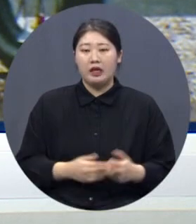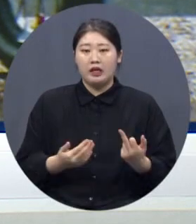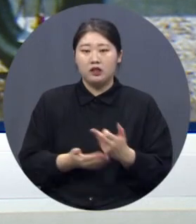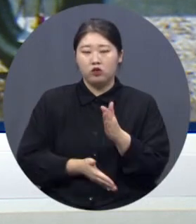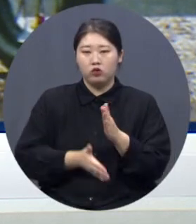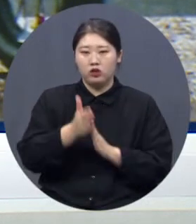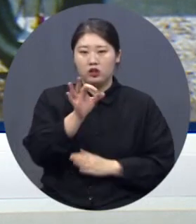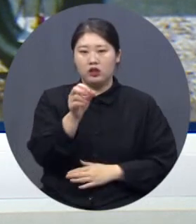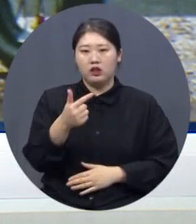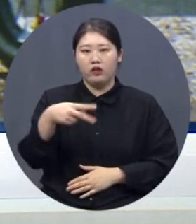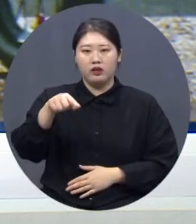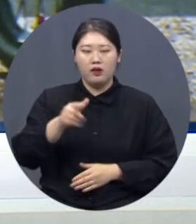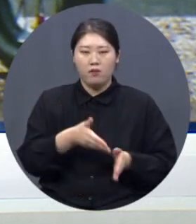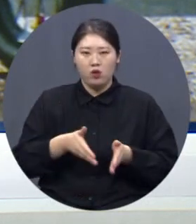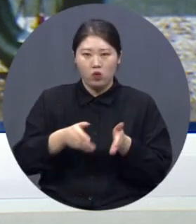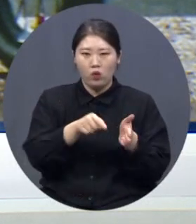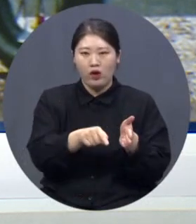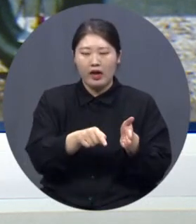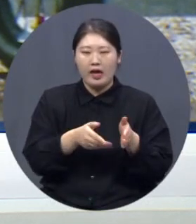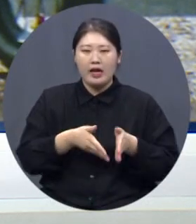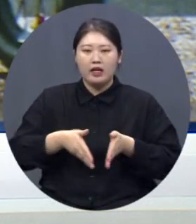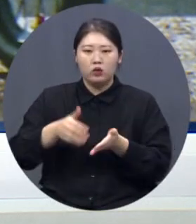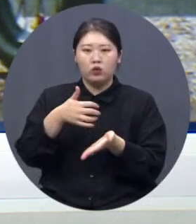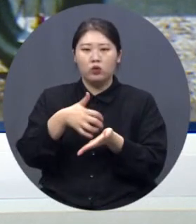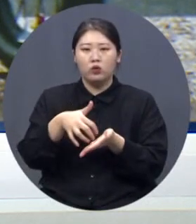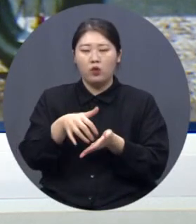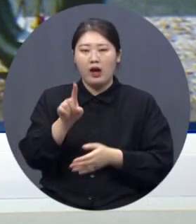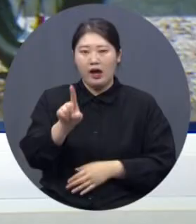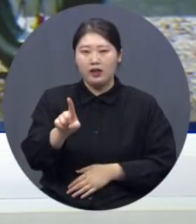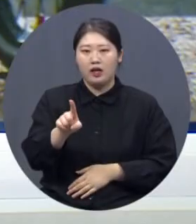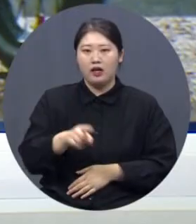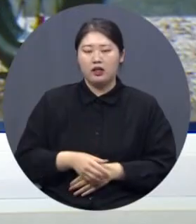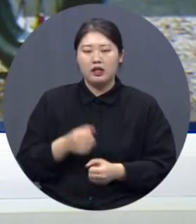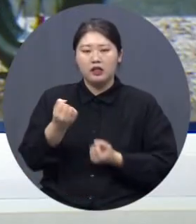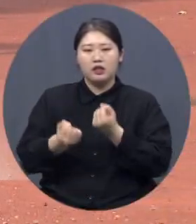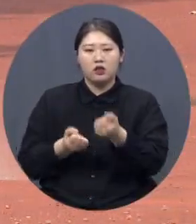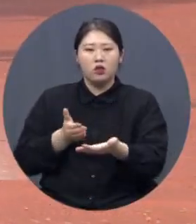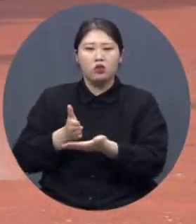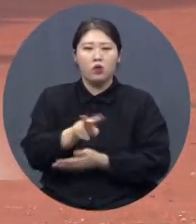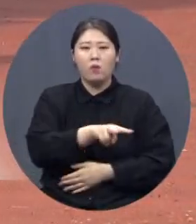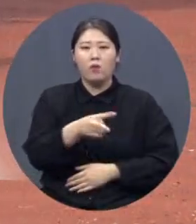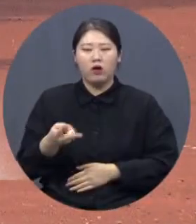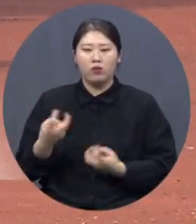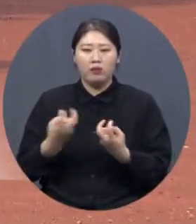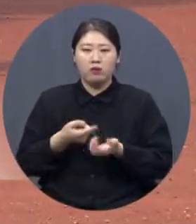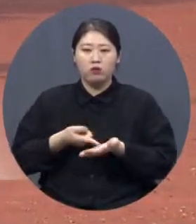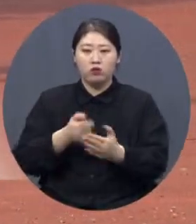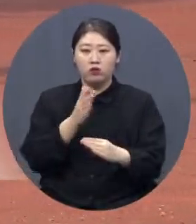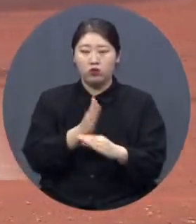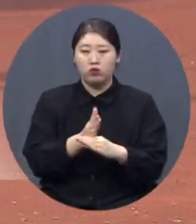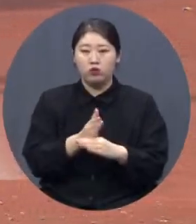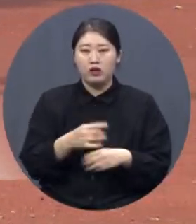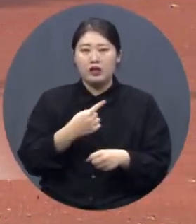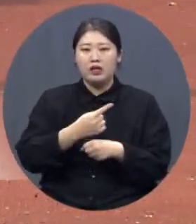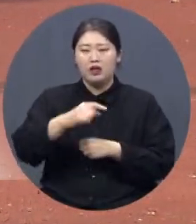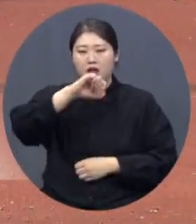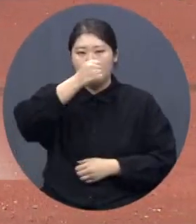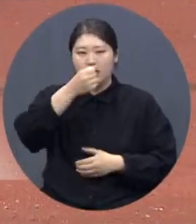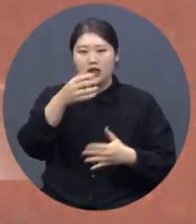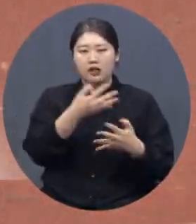제주시 연삼로의 차로 하나를 자전거 전용 도로로 만드는 방안이 추진됩니다. 제주도는 내년 예산